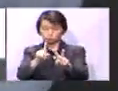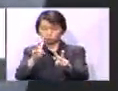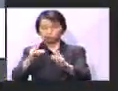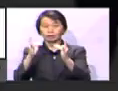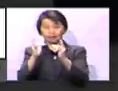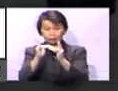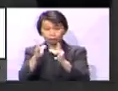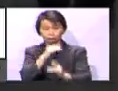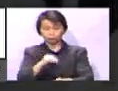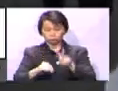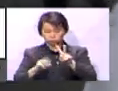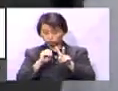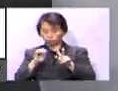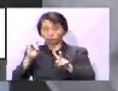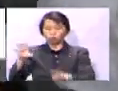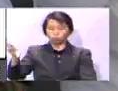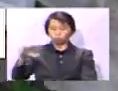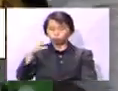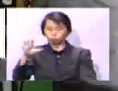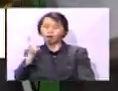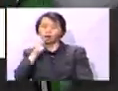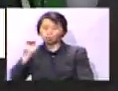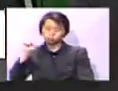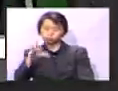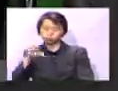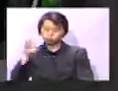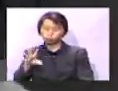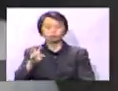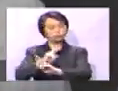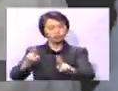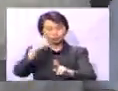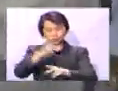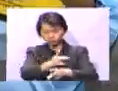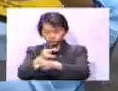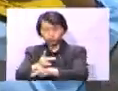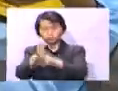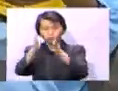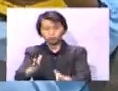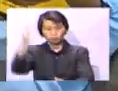katil dan 208 buah kipas penyembur air disediakan bagi melindungi jemaah.